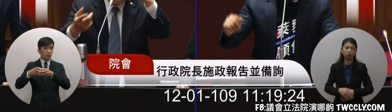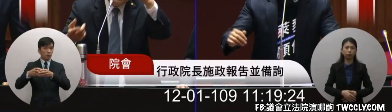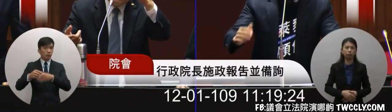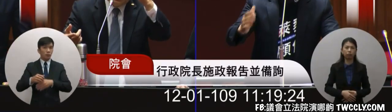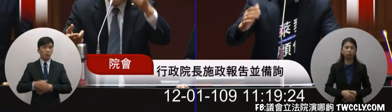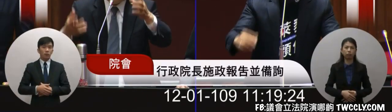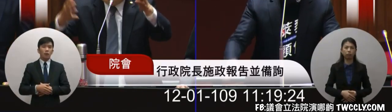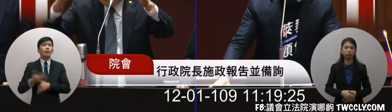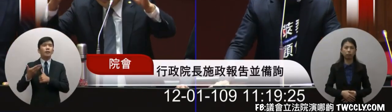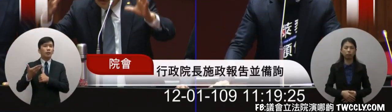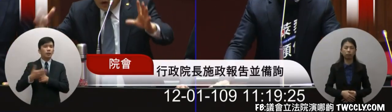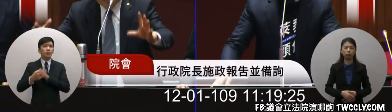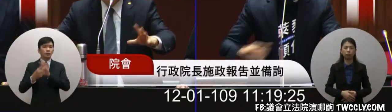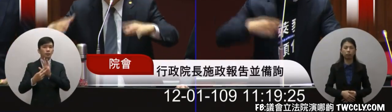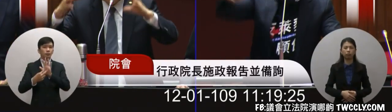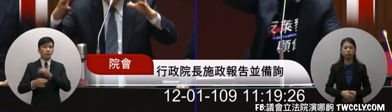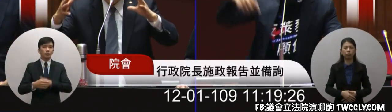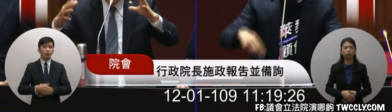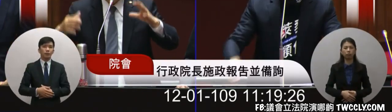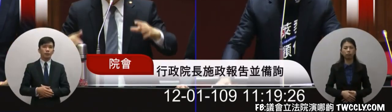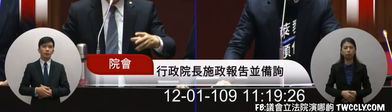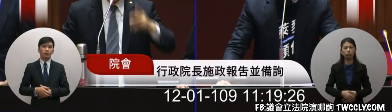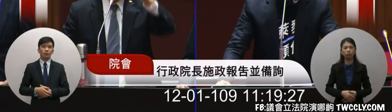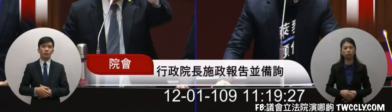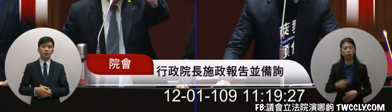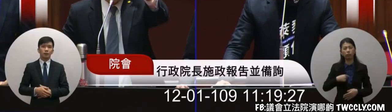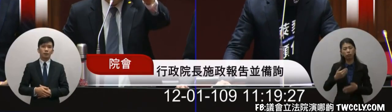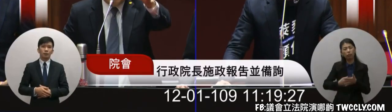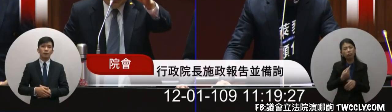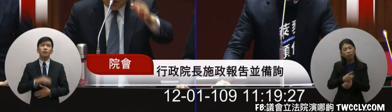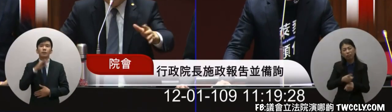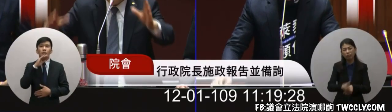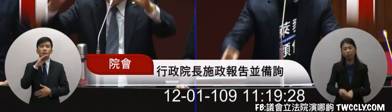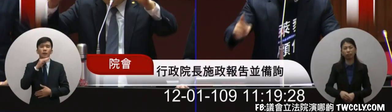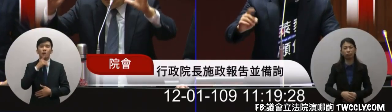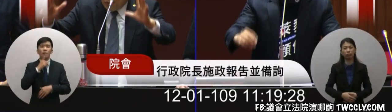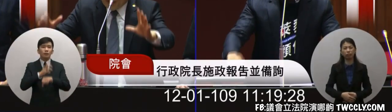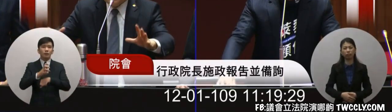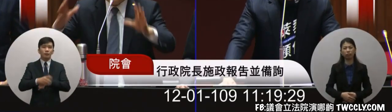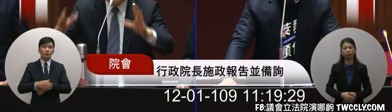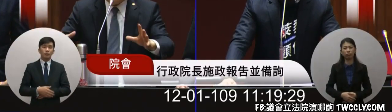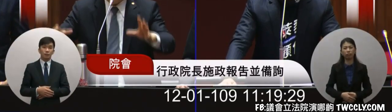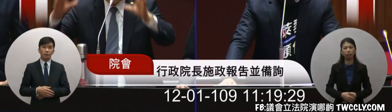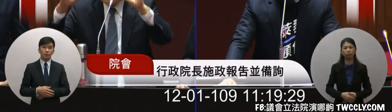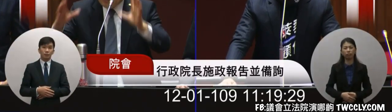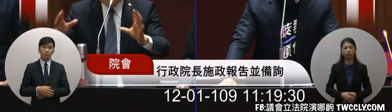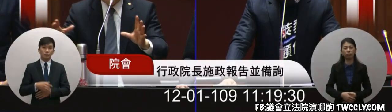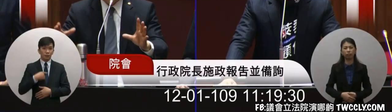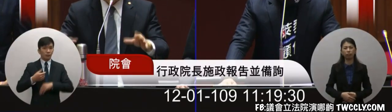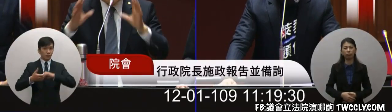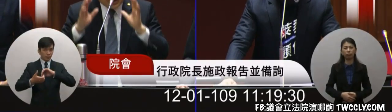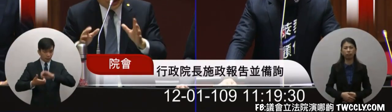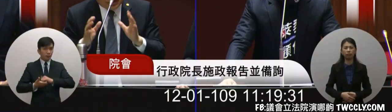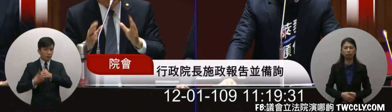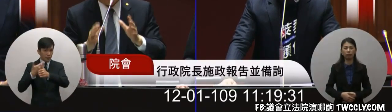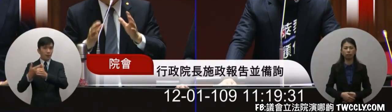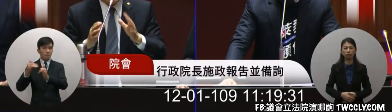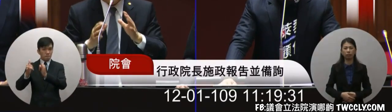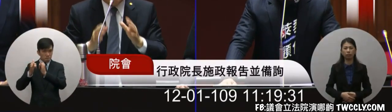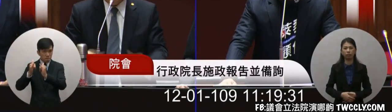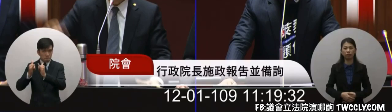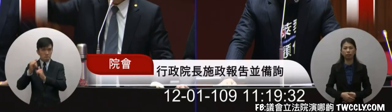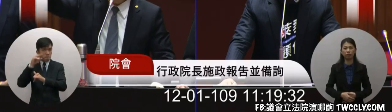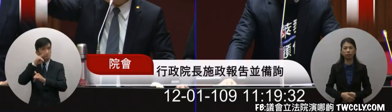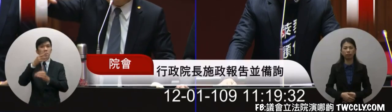肉， 一分钟， 我还时间就存结婚间了，拍什么话多了？ 我一定。让民众清清楚楚